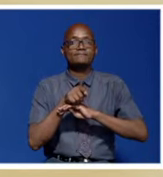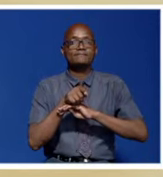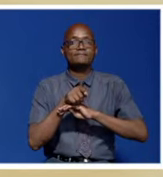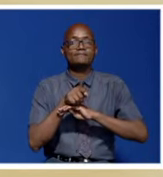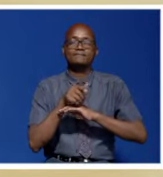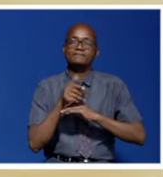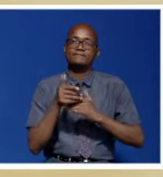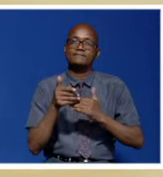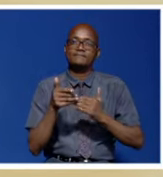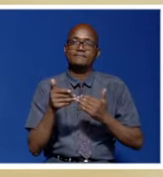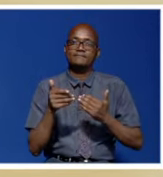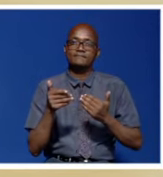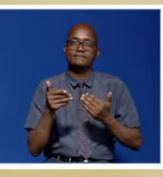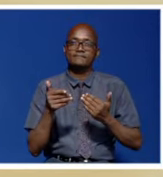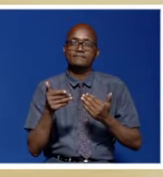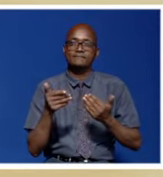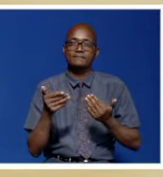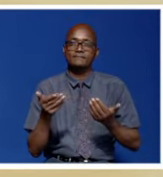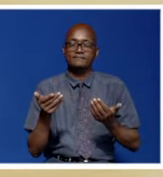hatari yake ni kwamba